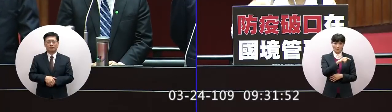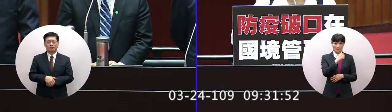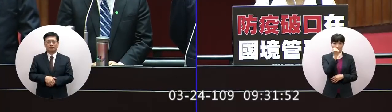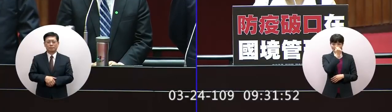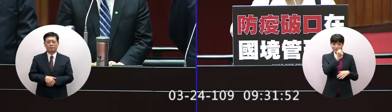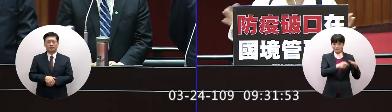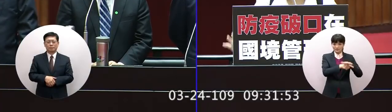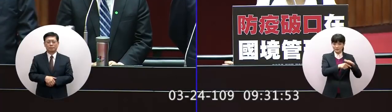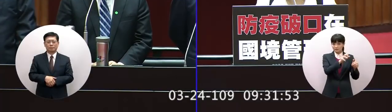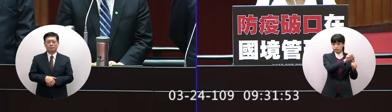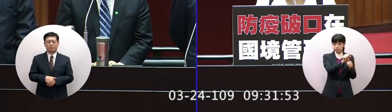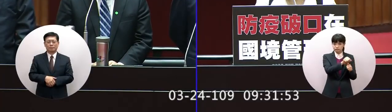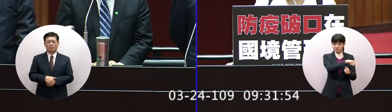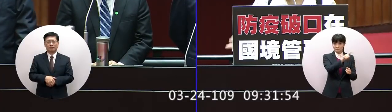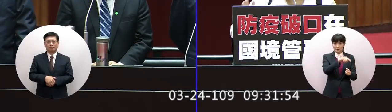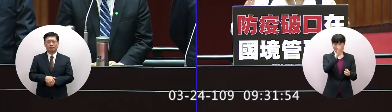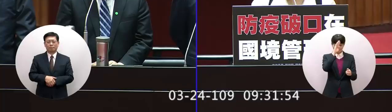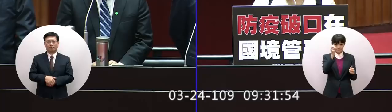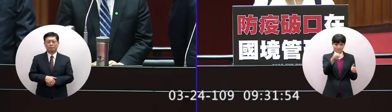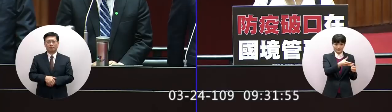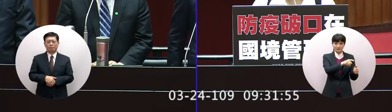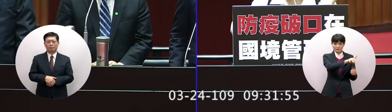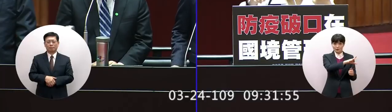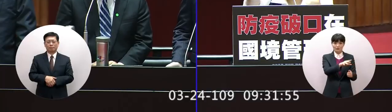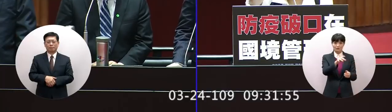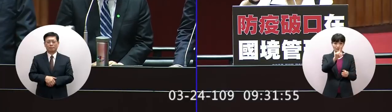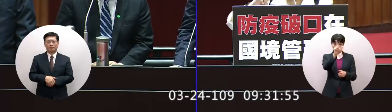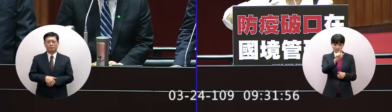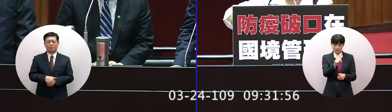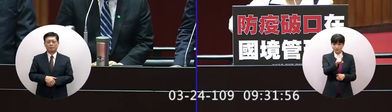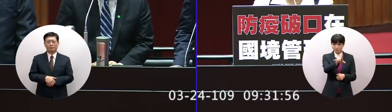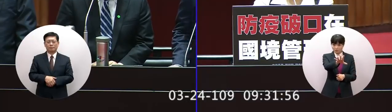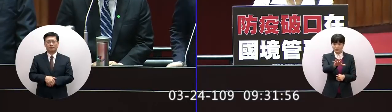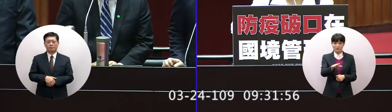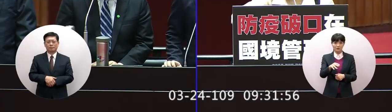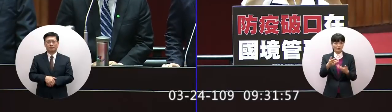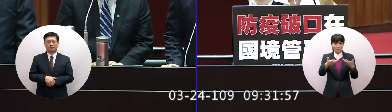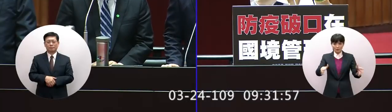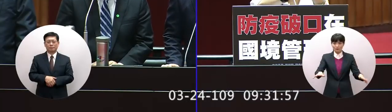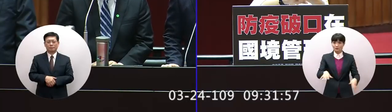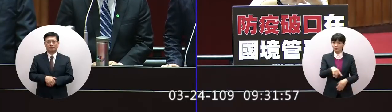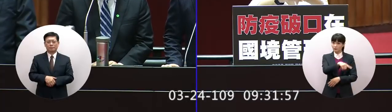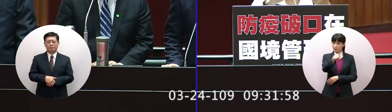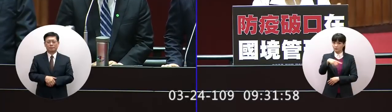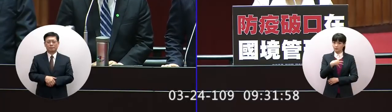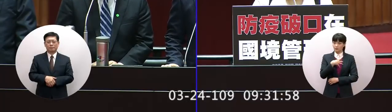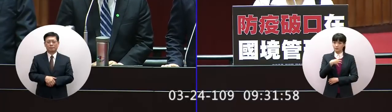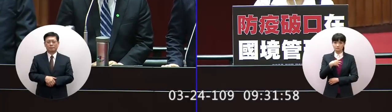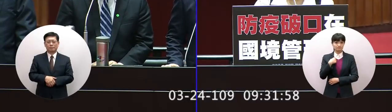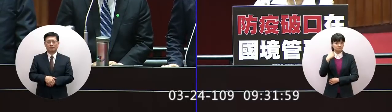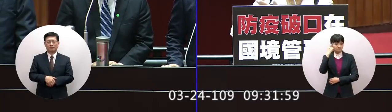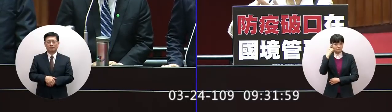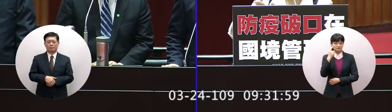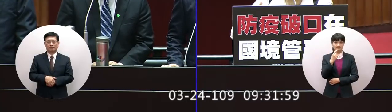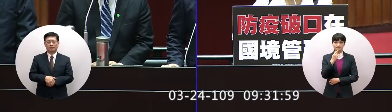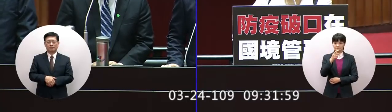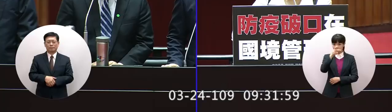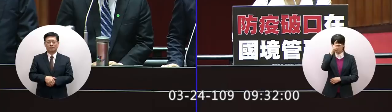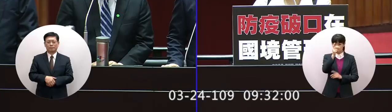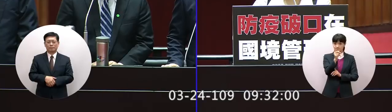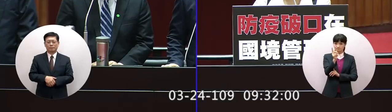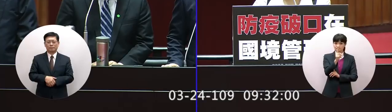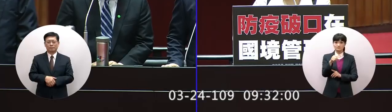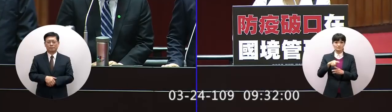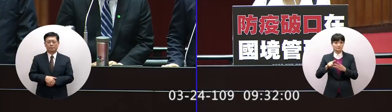意大利也有，到处都有哈，我刚刚哈。但警消同仁、海巡同仁，还有在监